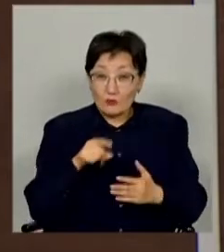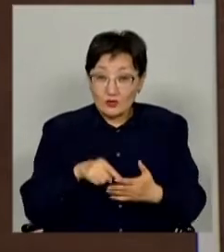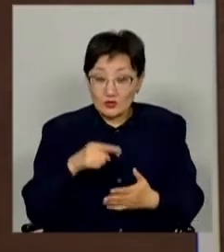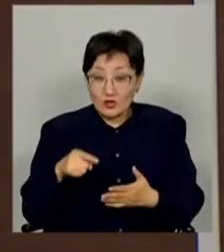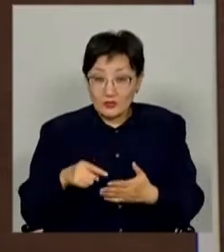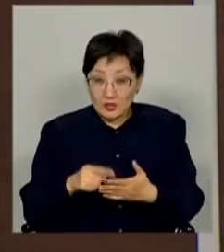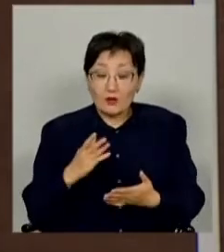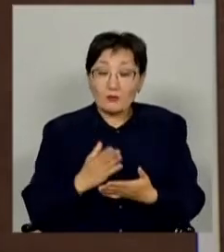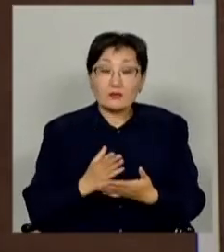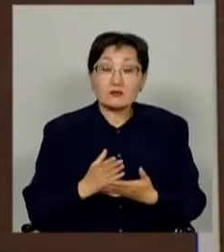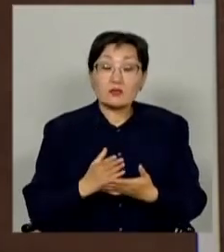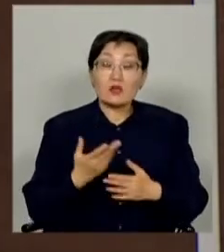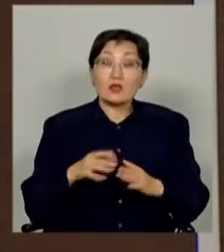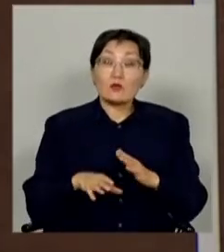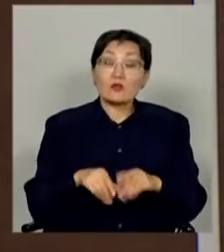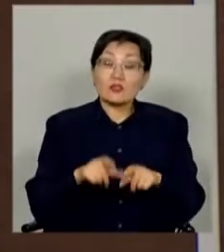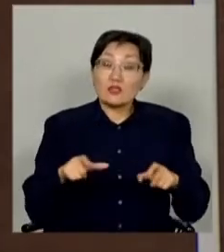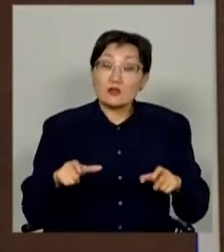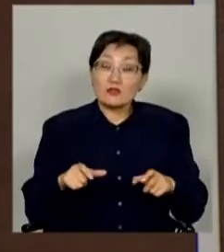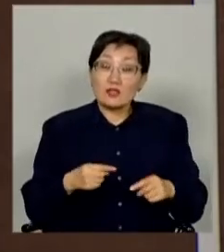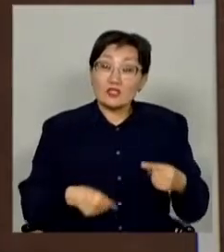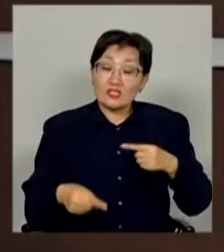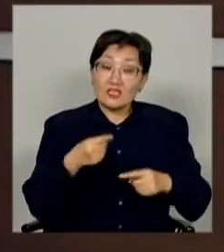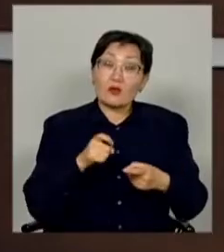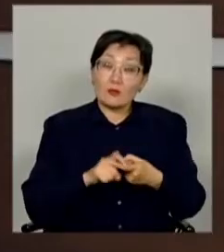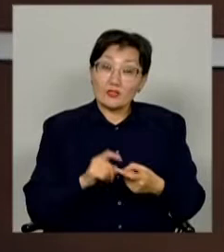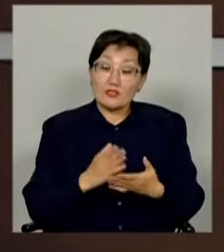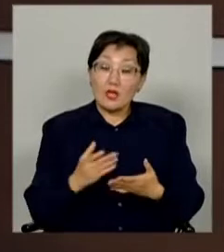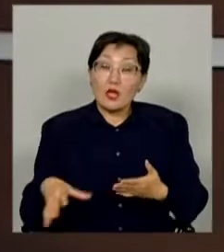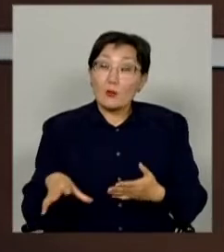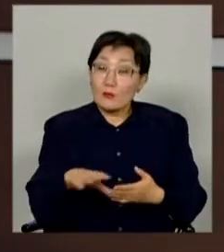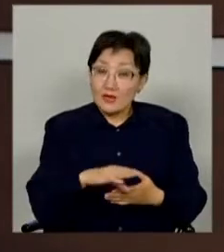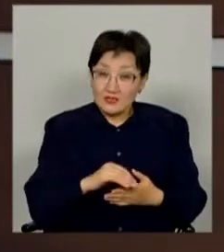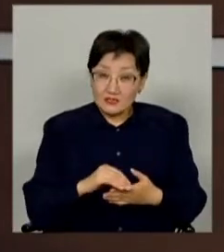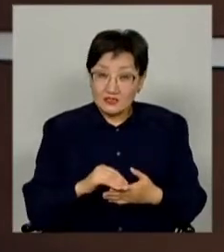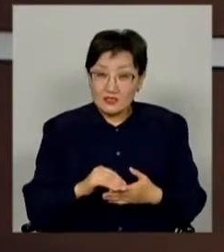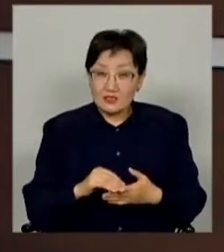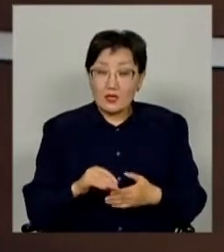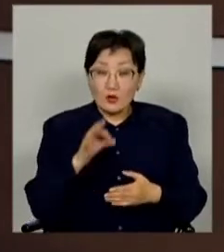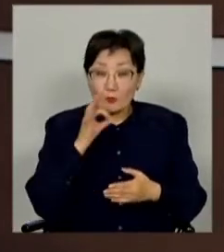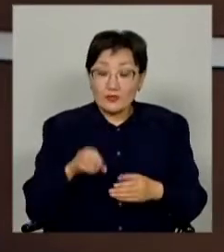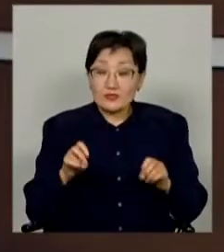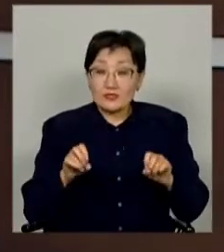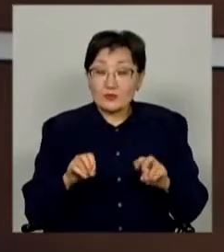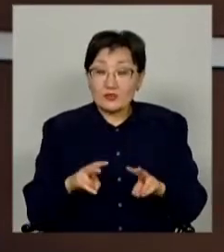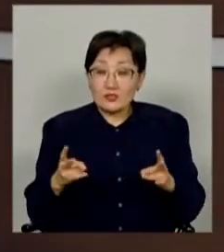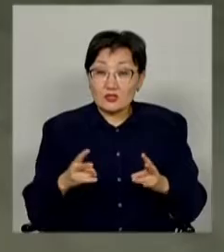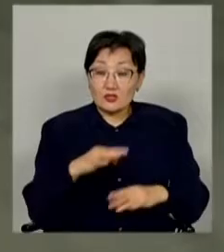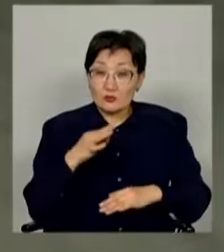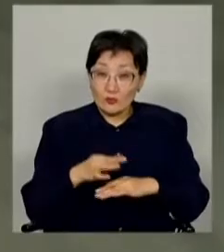жатыр. Сайлаушылармен кері байланыс орнатылған. Олардың барлығына білікті мамандар тиісті жауаптарын беріп